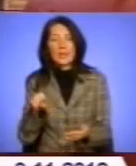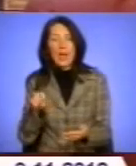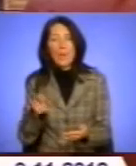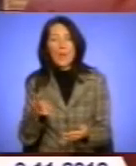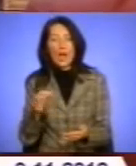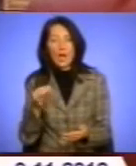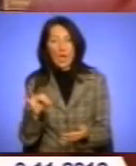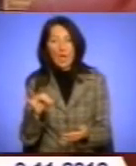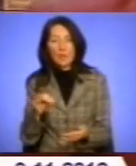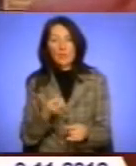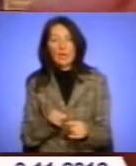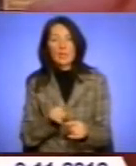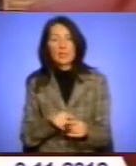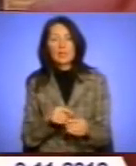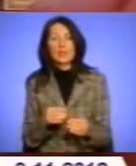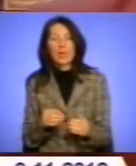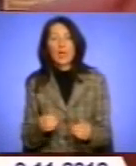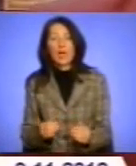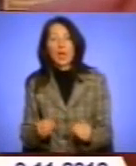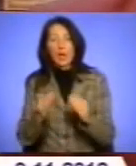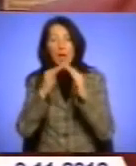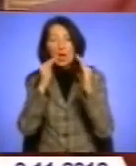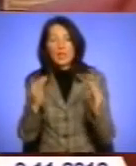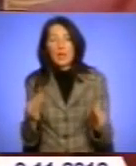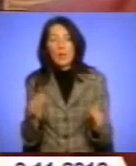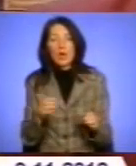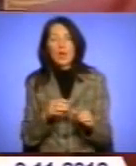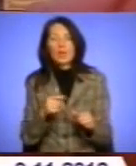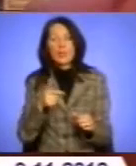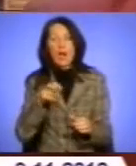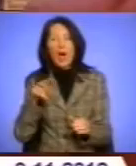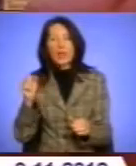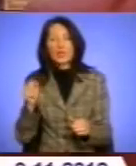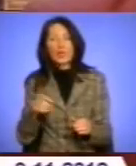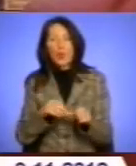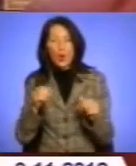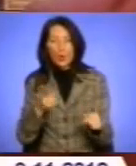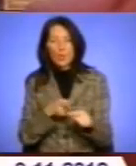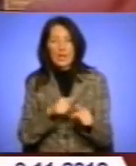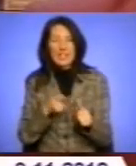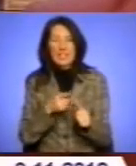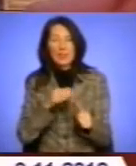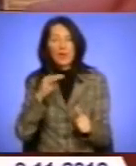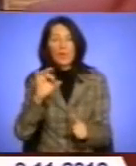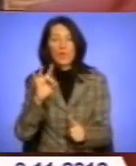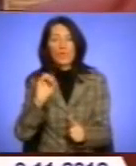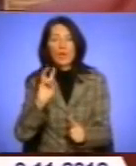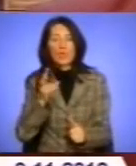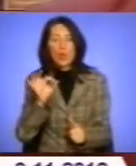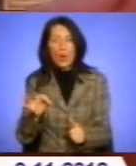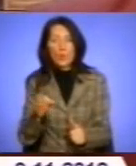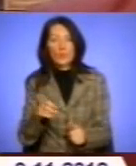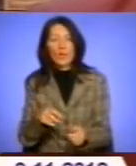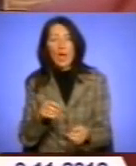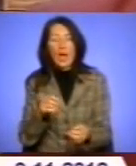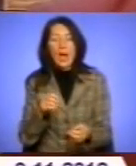Богдан Лепкий – це глиба на галицькому ґрунті, як назвав його Іван Франко. І звичайно, що в радянські часи не могли